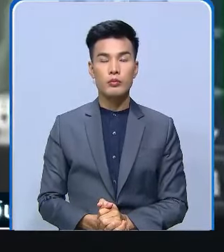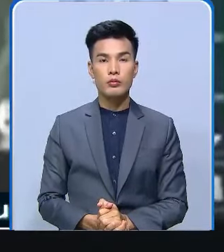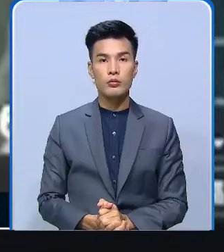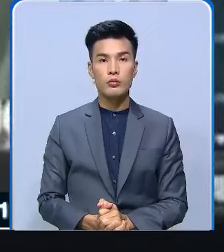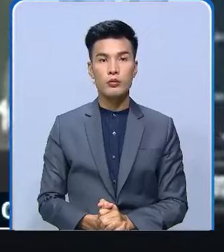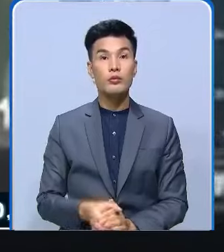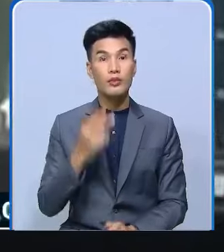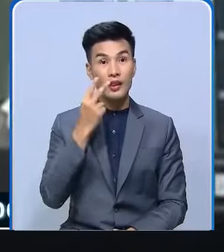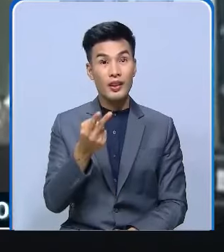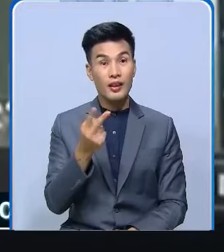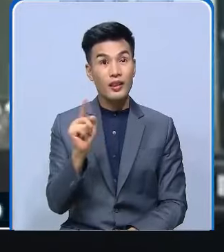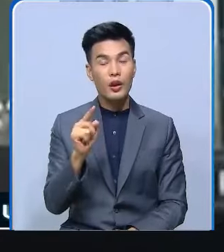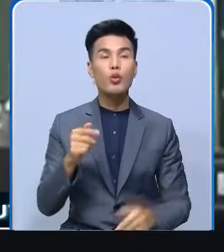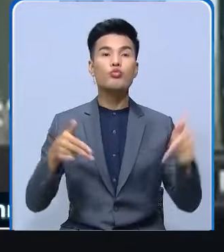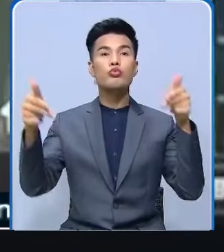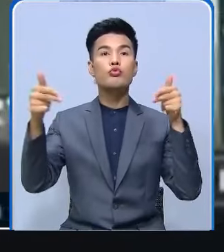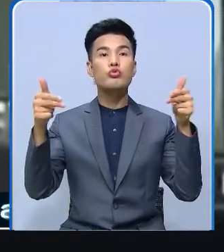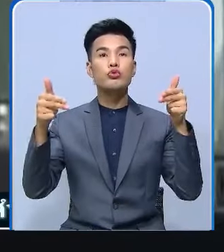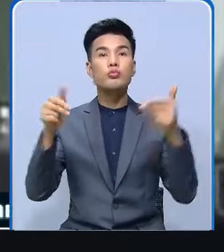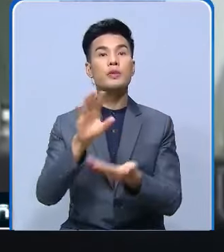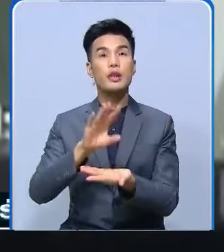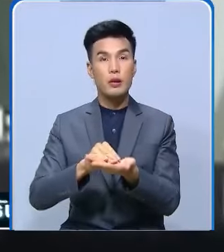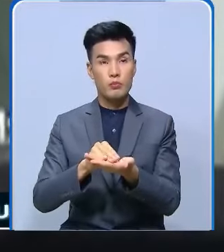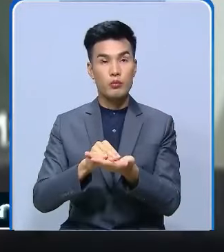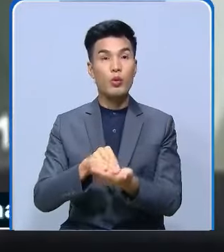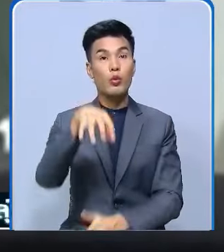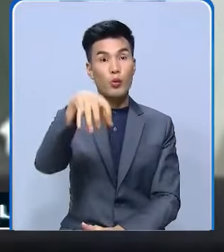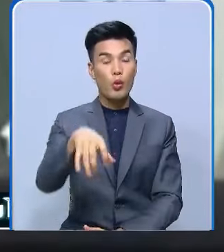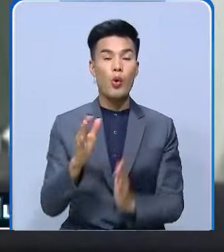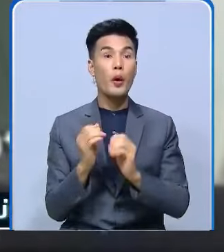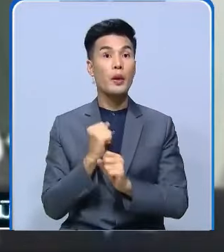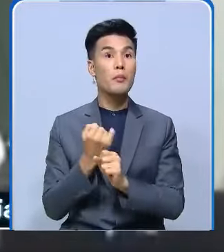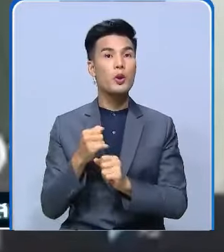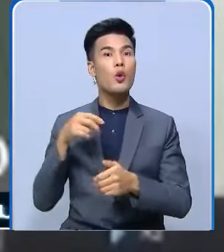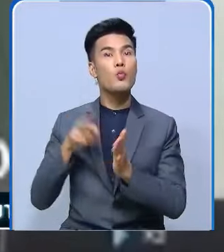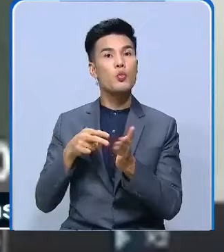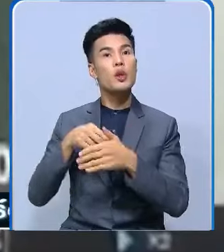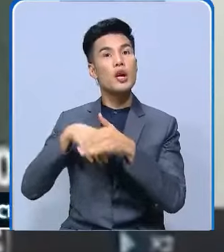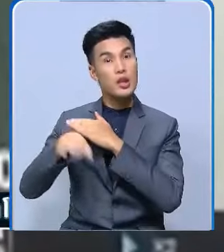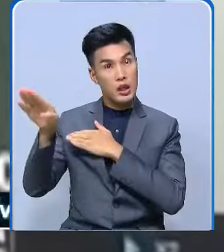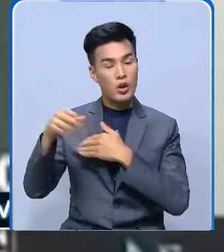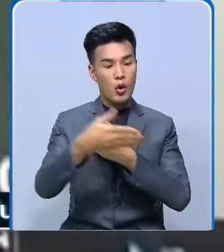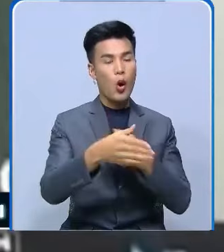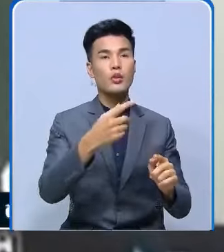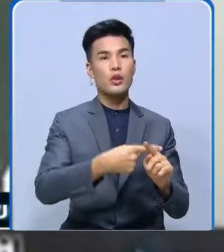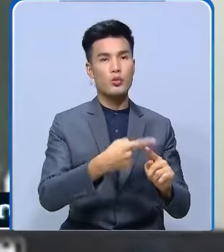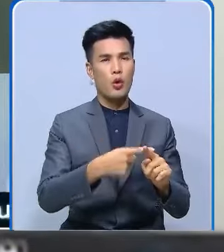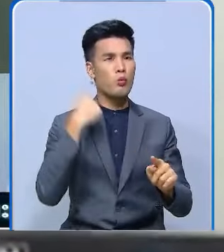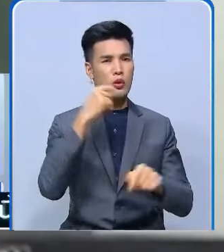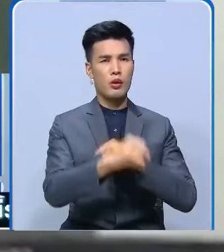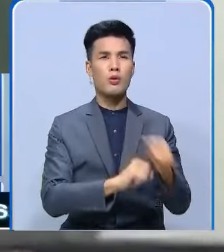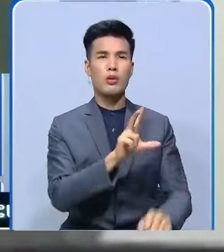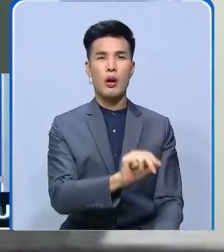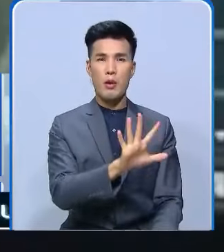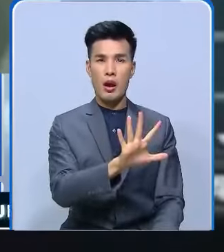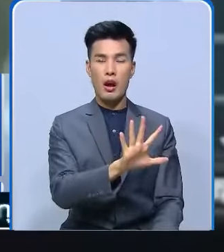นี่คุณผู้ชมเป็นภาพกล้องวงจรปิดที่บันทึกเหตุการณ์เอาไว้ได้ขณะที่ผู้ก่อเหตุวิ่งหนีออกมาจากห้องเช่าของหญิงสาวอายุ35ปี